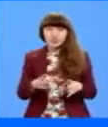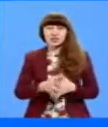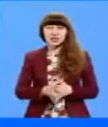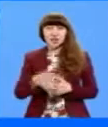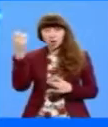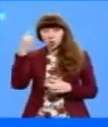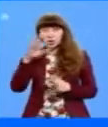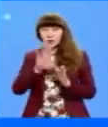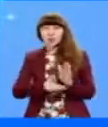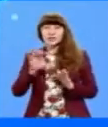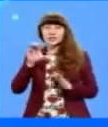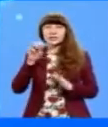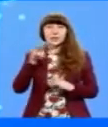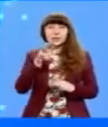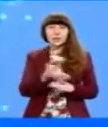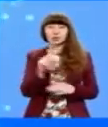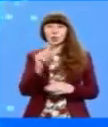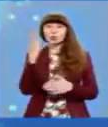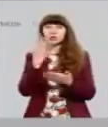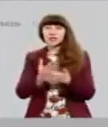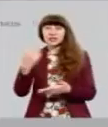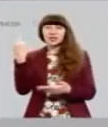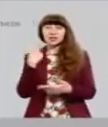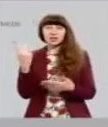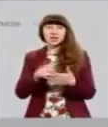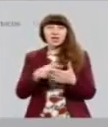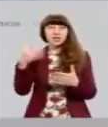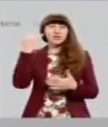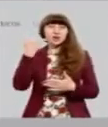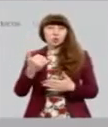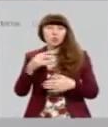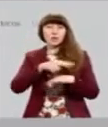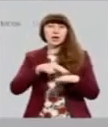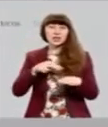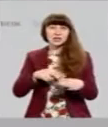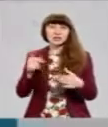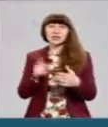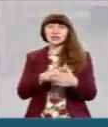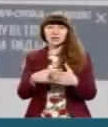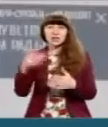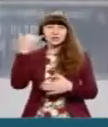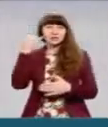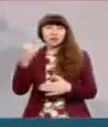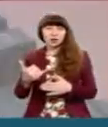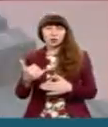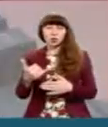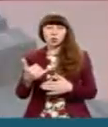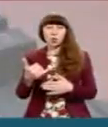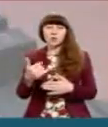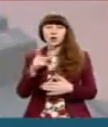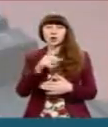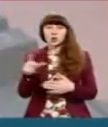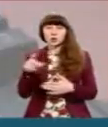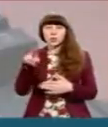300 мың теңгеге дейін зардап шегушілердің басым бөлігі өз аттарына несие рәсімделгенін полиция қызметкерлерінен,